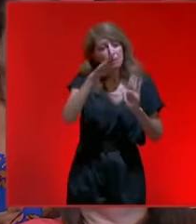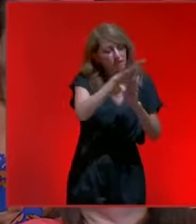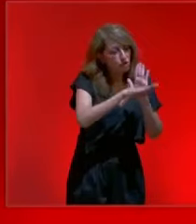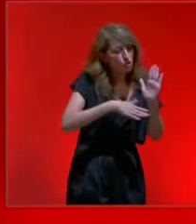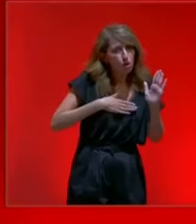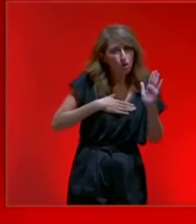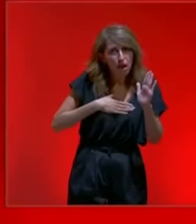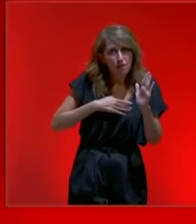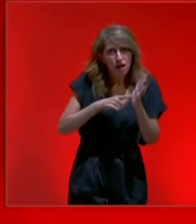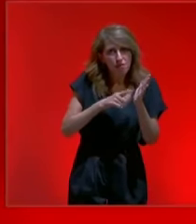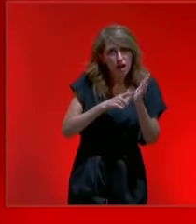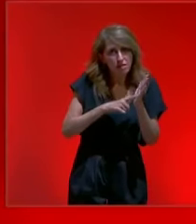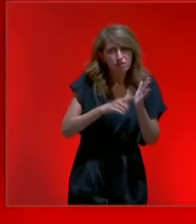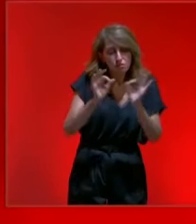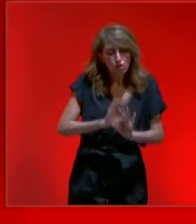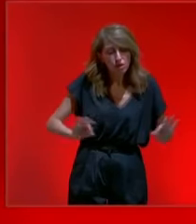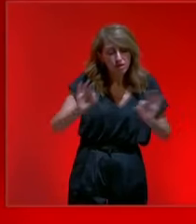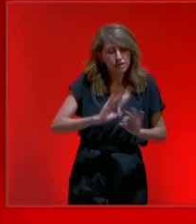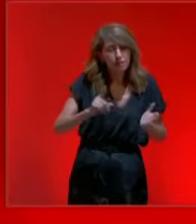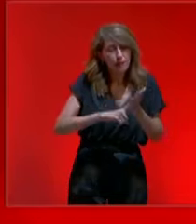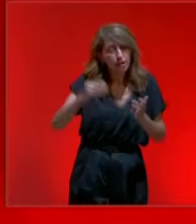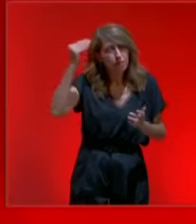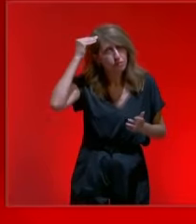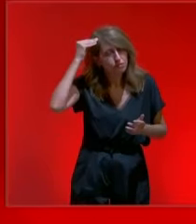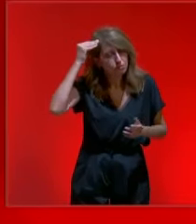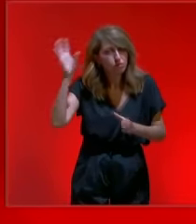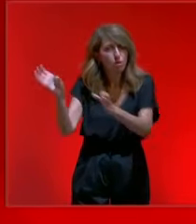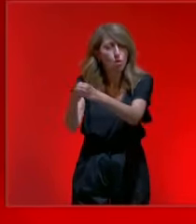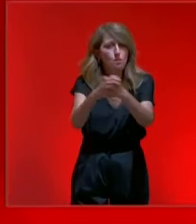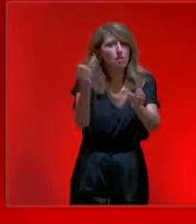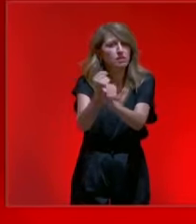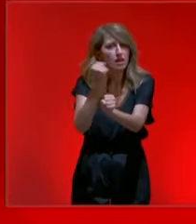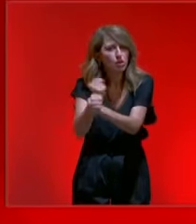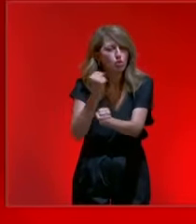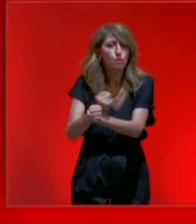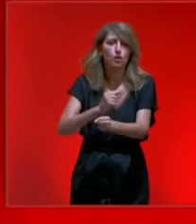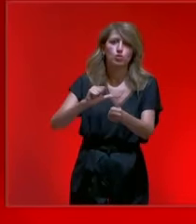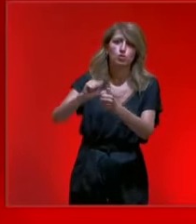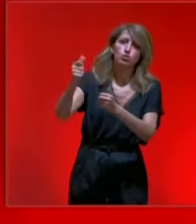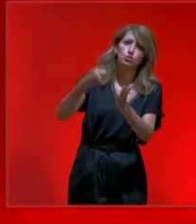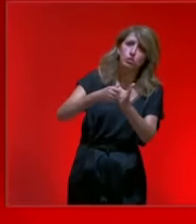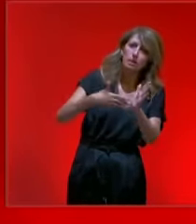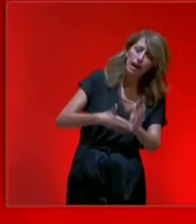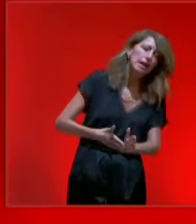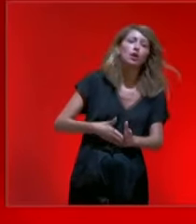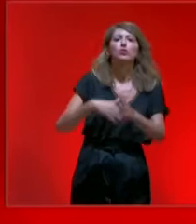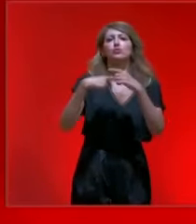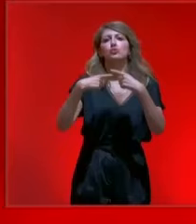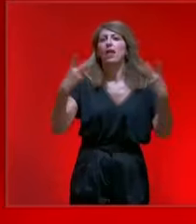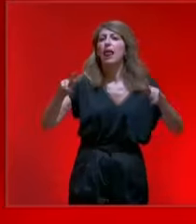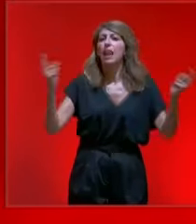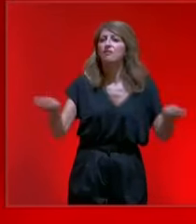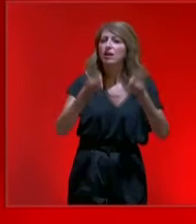αποκλειστικά το κόμμα της μισθωτής εργασίας. Και το λέω αυτό γιατί γνωρίζετε ότι οι αυτοαπασχολούμενοι και οι